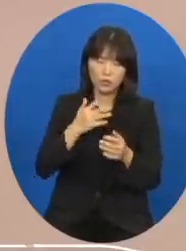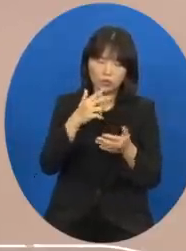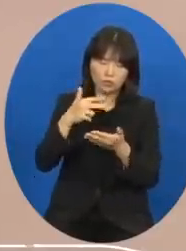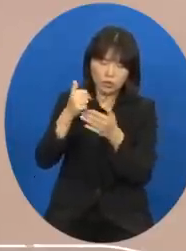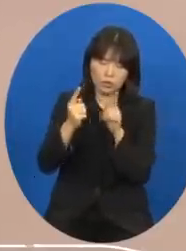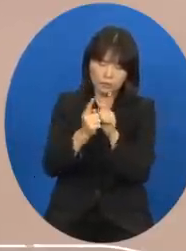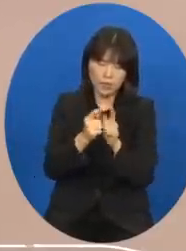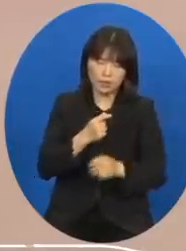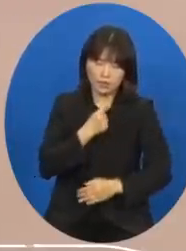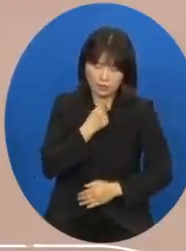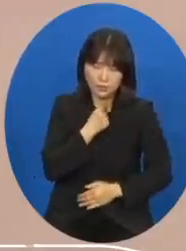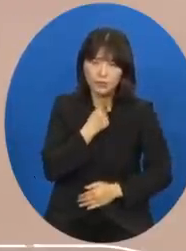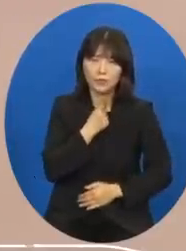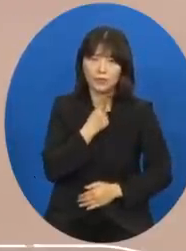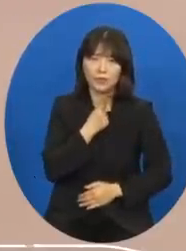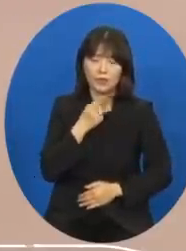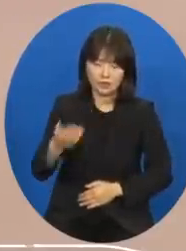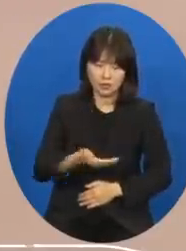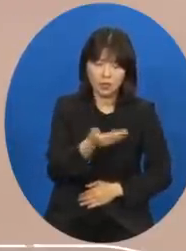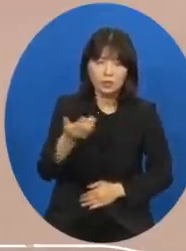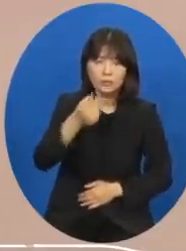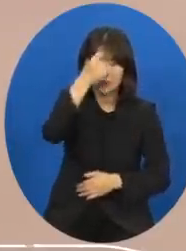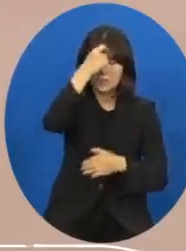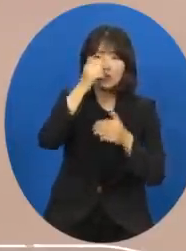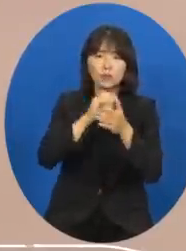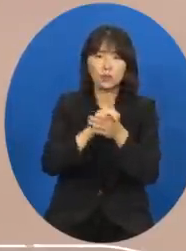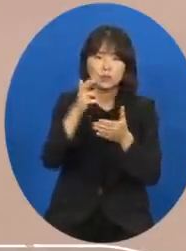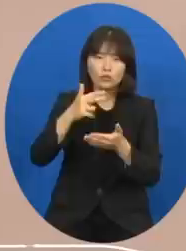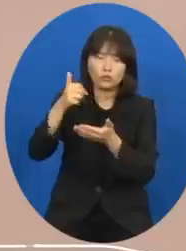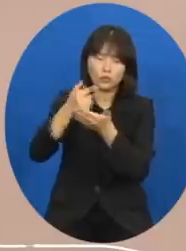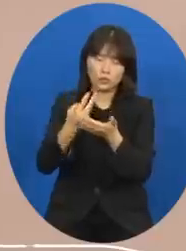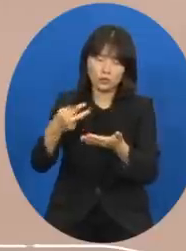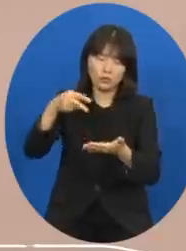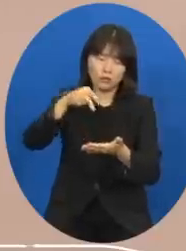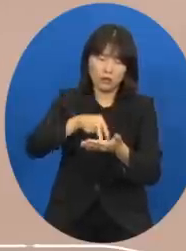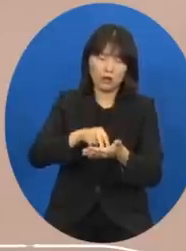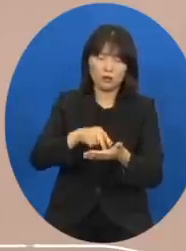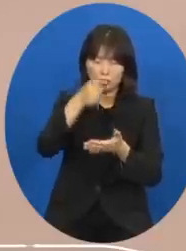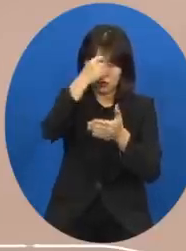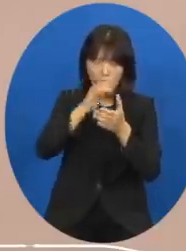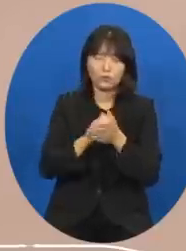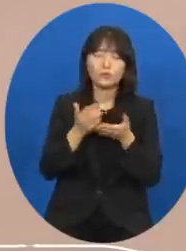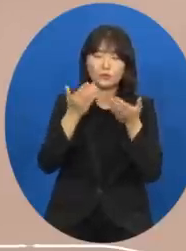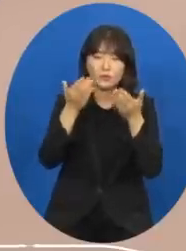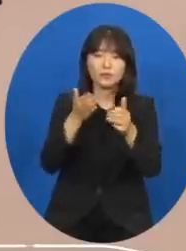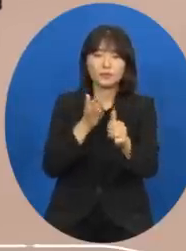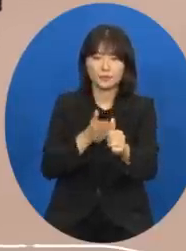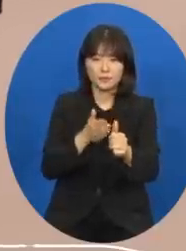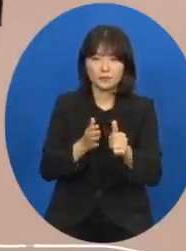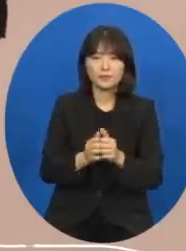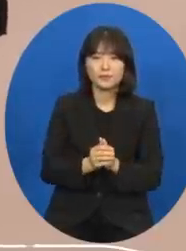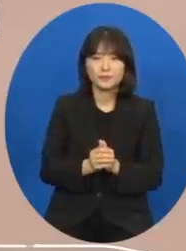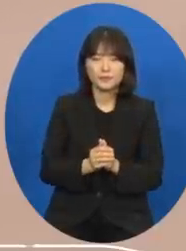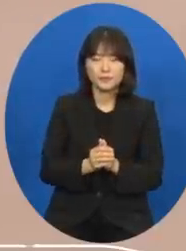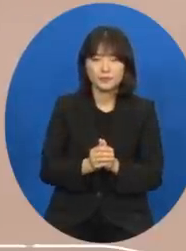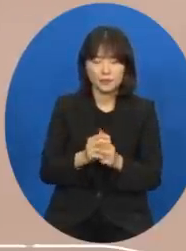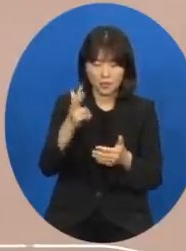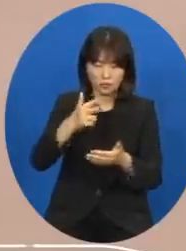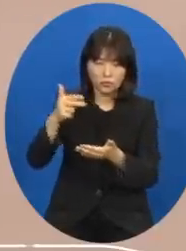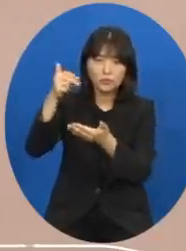싶습니다. 여러분의 그 기도를 주님 앞에 일어나서 드립시다. 그리고